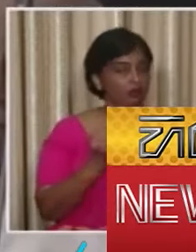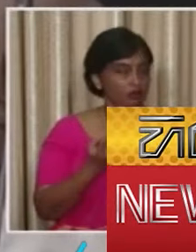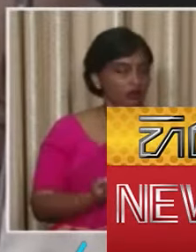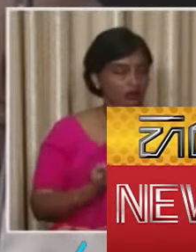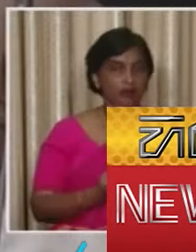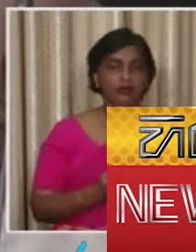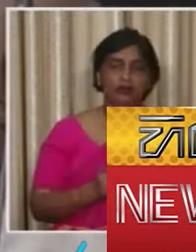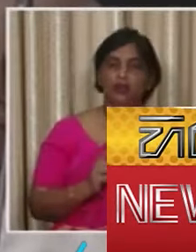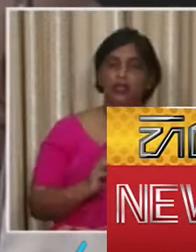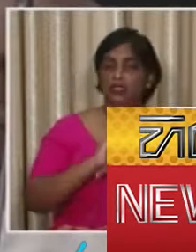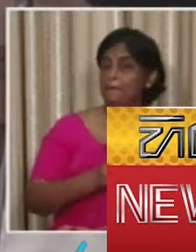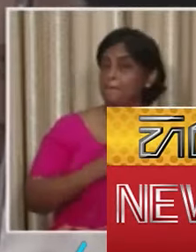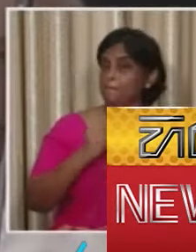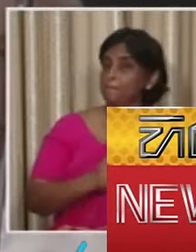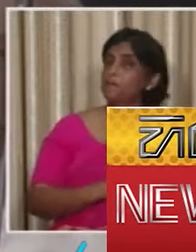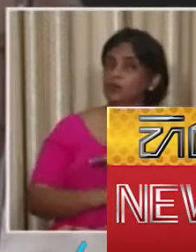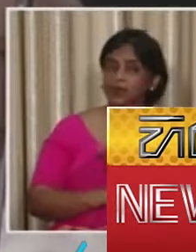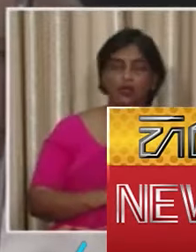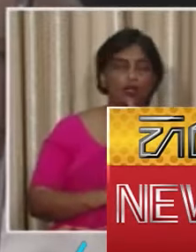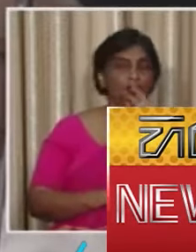සඳහා ඉහළ දේශය නිෂ්පාදිතයෙන්